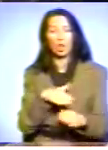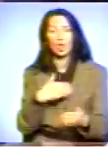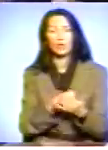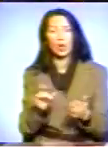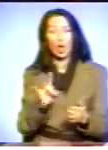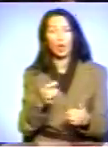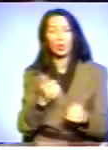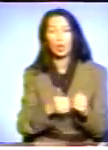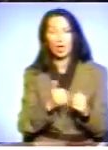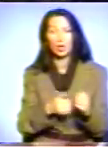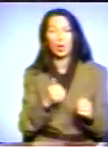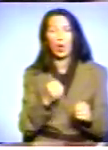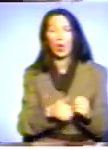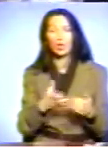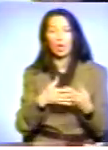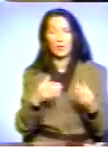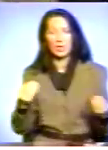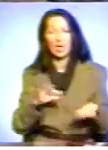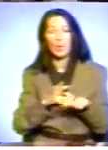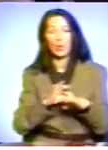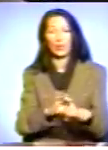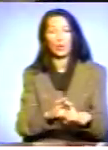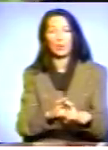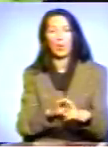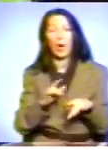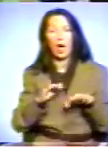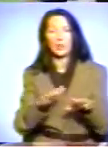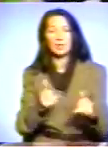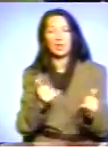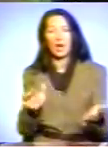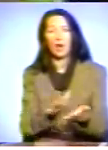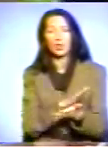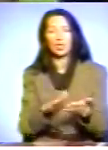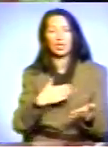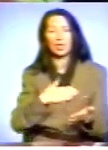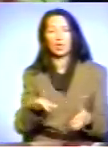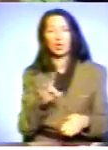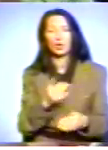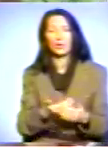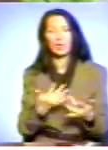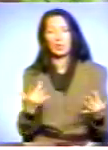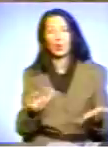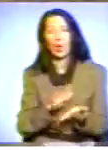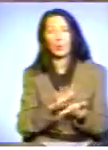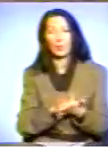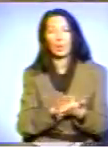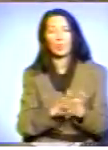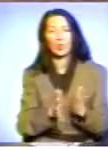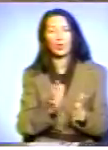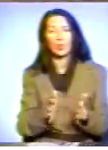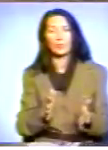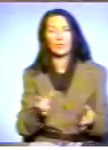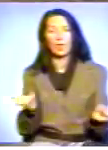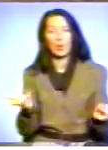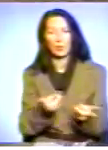досить часто. Це є кожного і кожної весни ми проводимо акції для очищення нашого району від всякого сміття, бруду. Нам